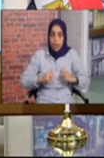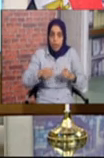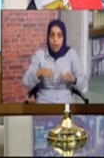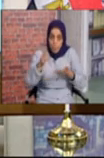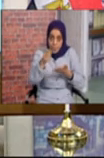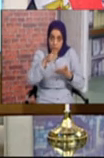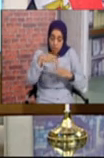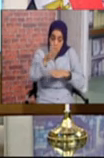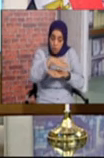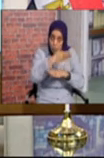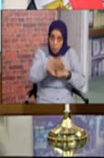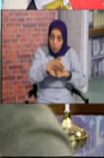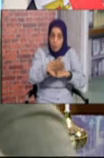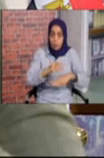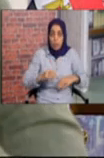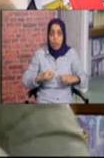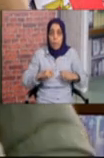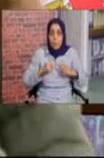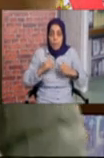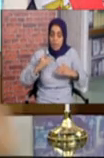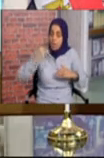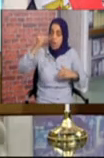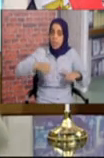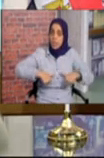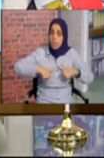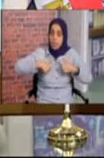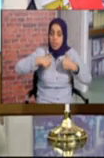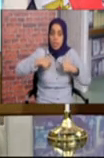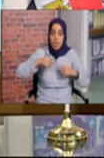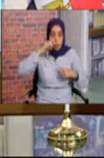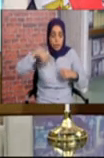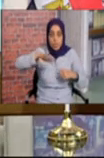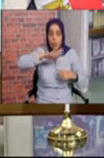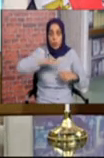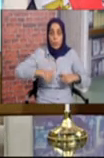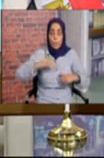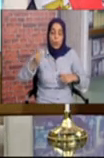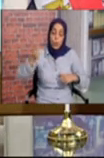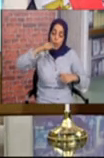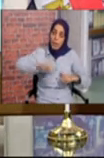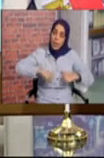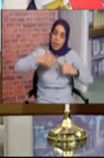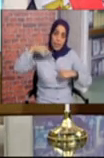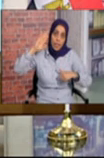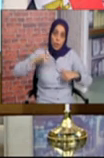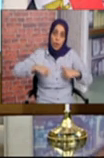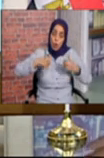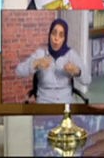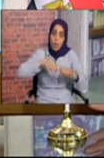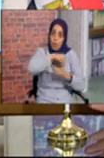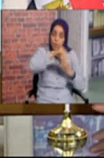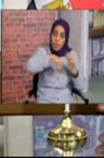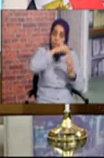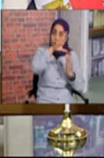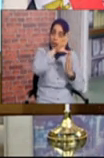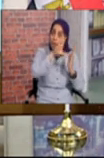بترسم خريطة بنائية بناية الإنسان وبتوفر له الحياة الكريمة من إن هم كانوا مهجرين في